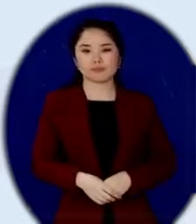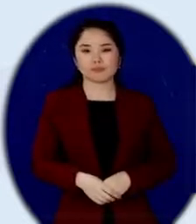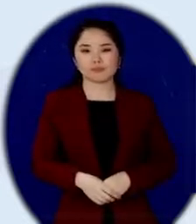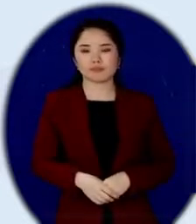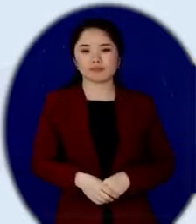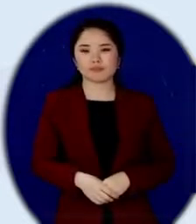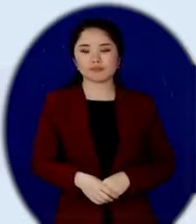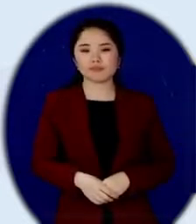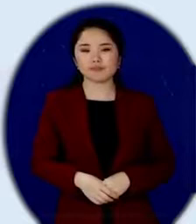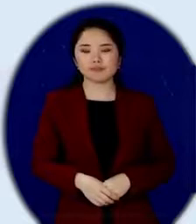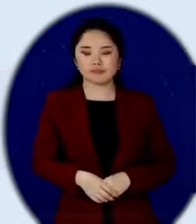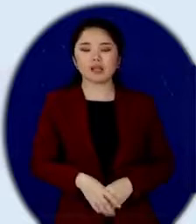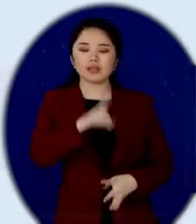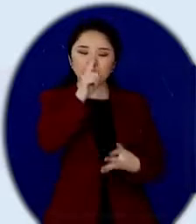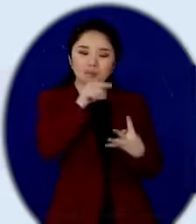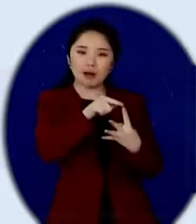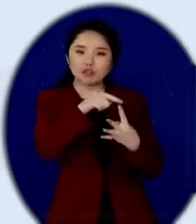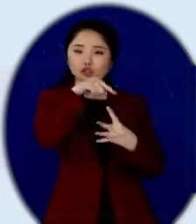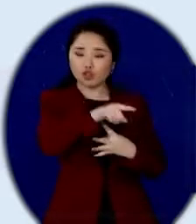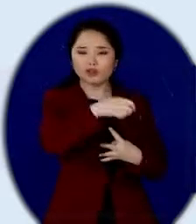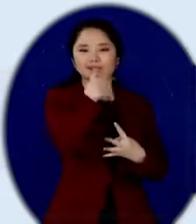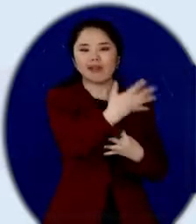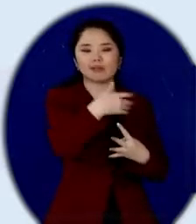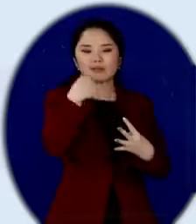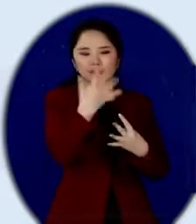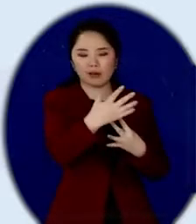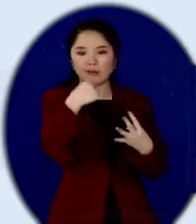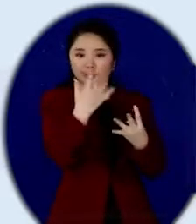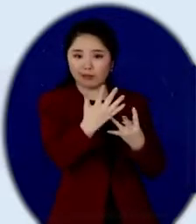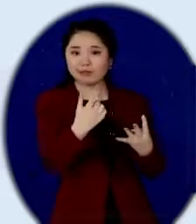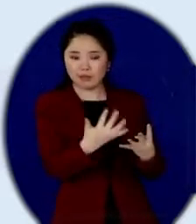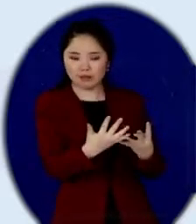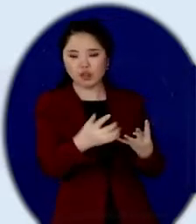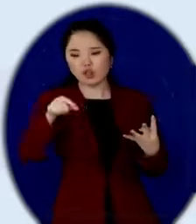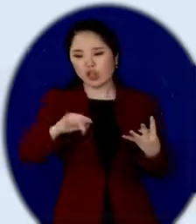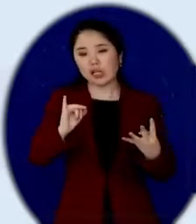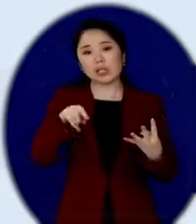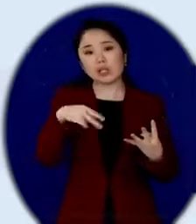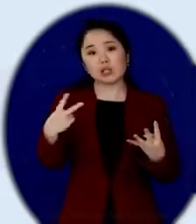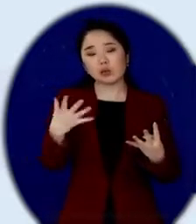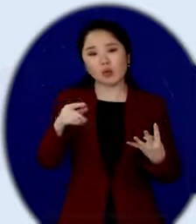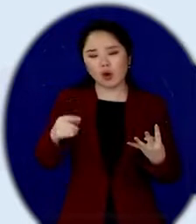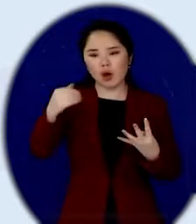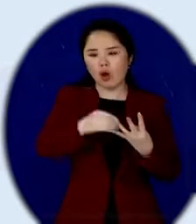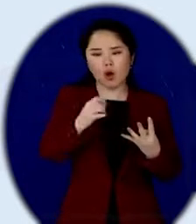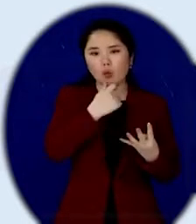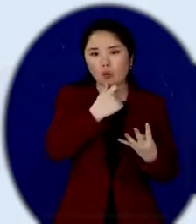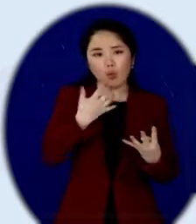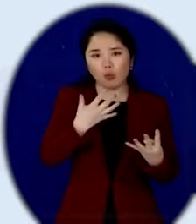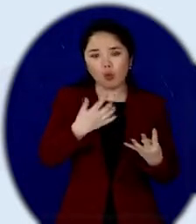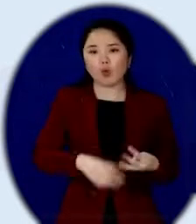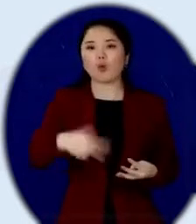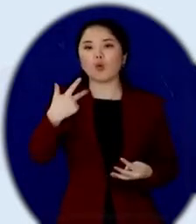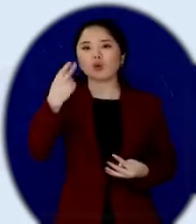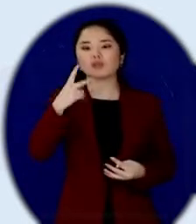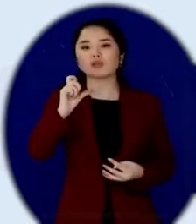Тэгэхэд нэг багцад 5 цэцэг ороод цаана багцуулж хүрэлцэхгүй